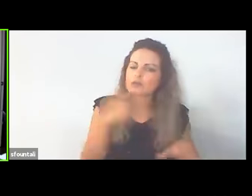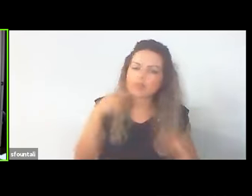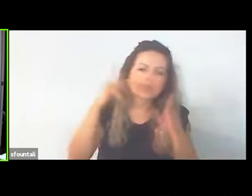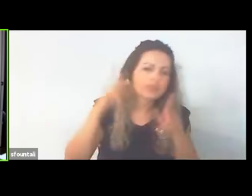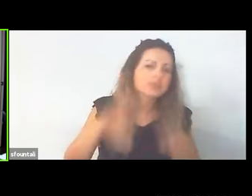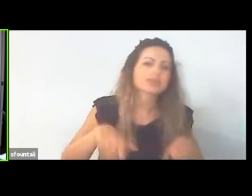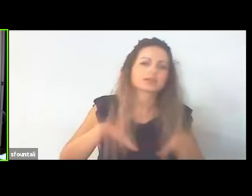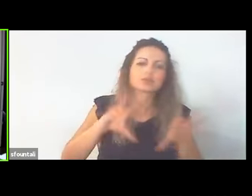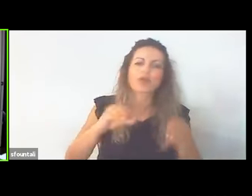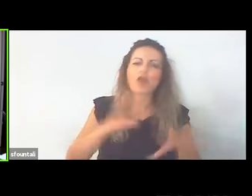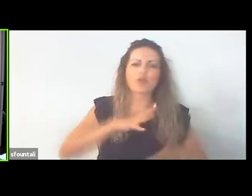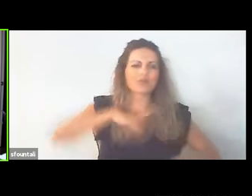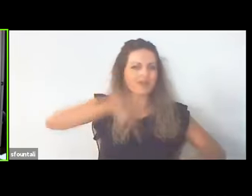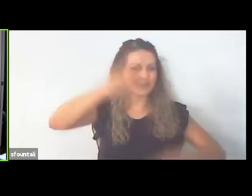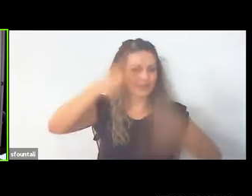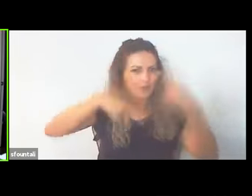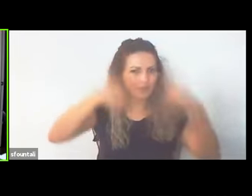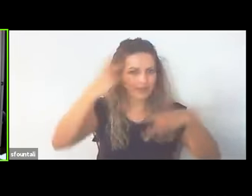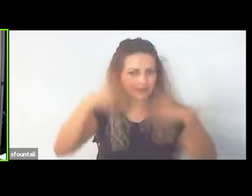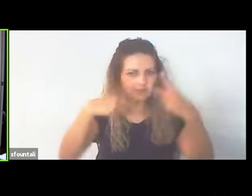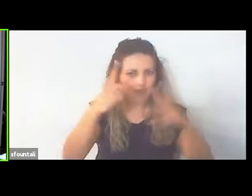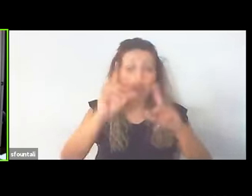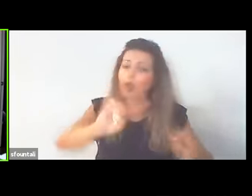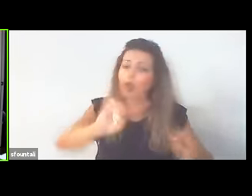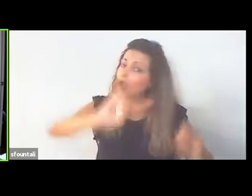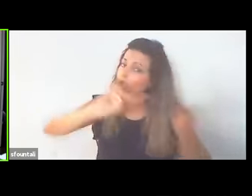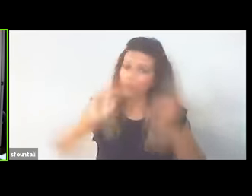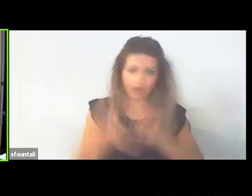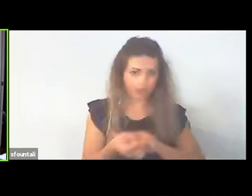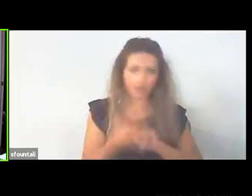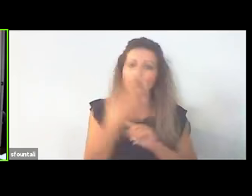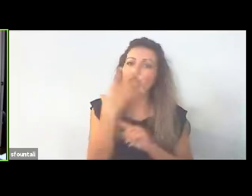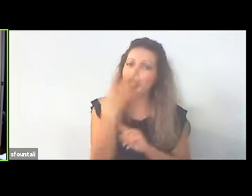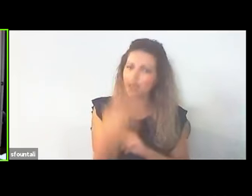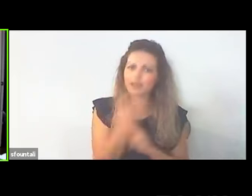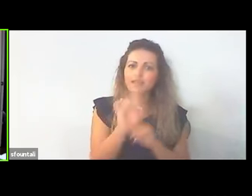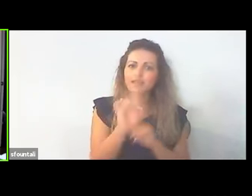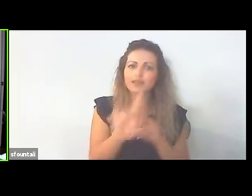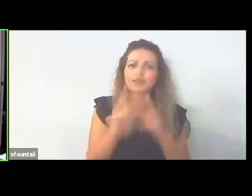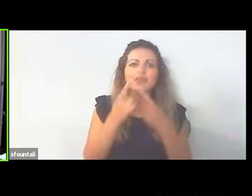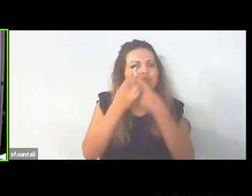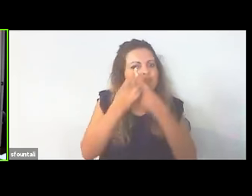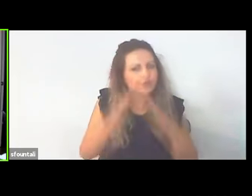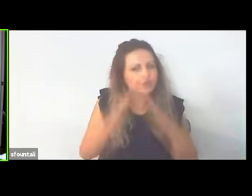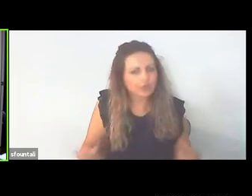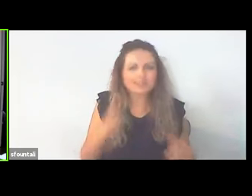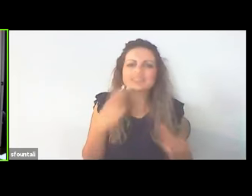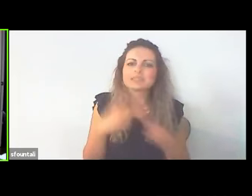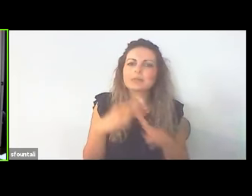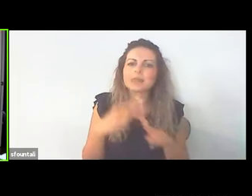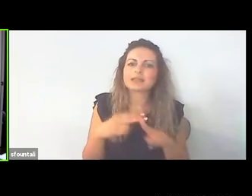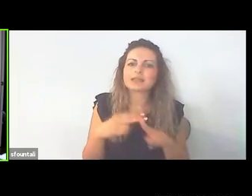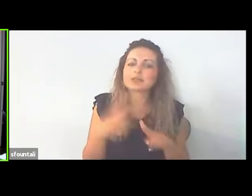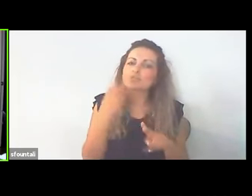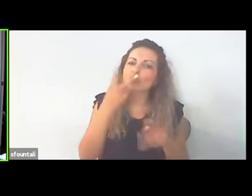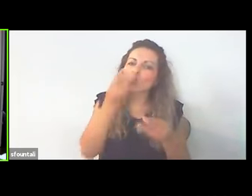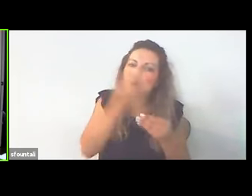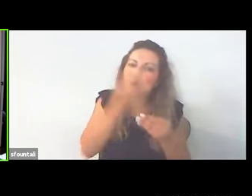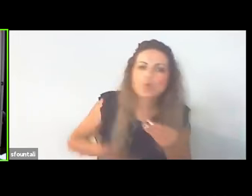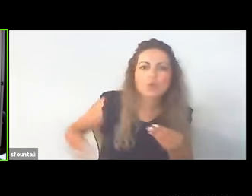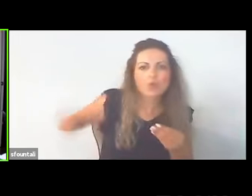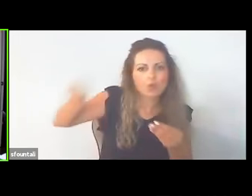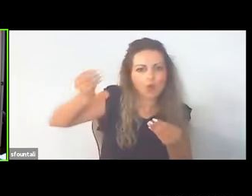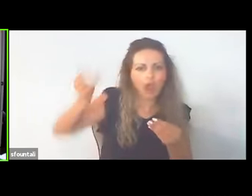αντίθετα, αποκτά ενδεχομένως διαφορετική αλλά πολύ αναβαθμισμένη σημασία και για τον τρόπο με τον οποίο πλήττονται